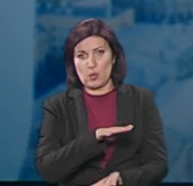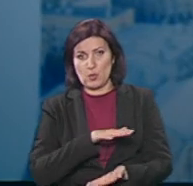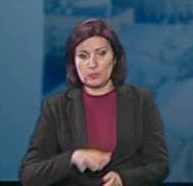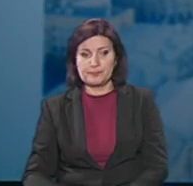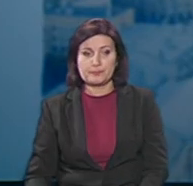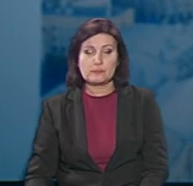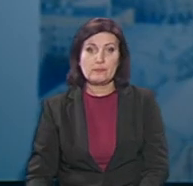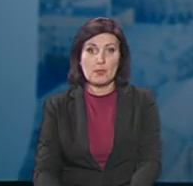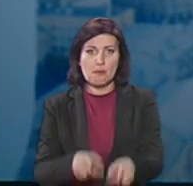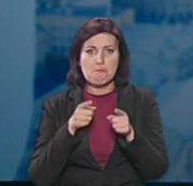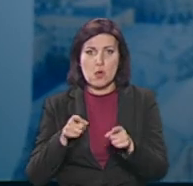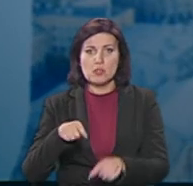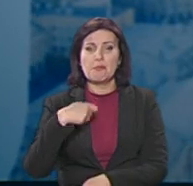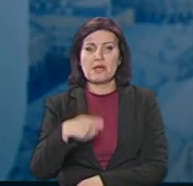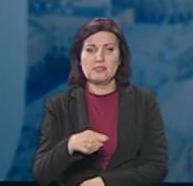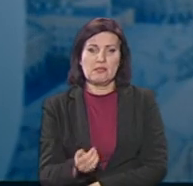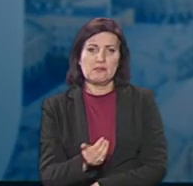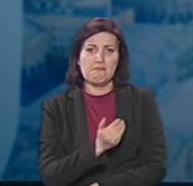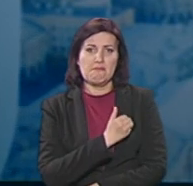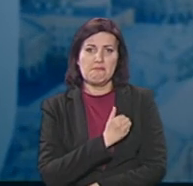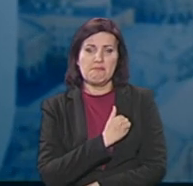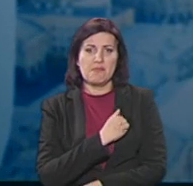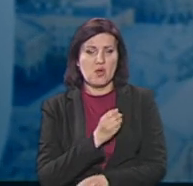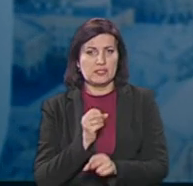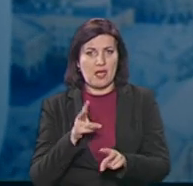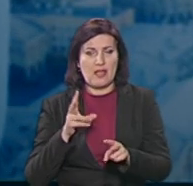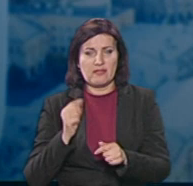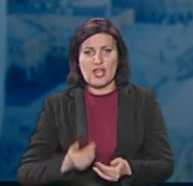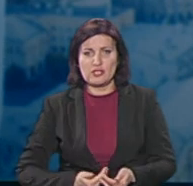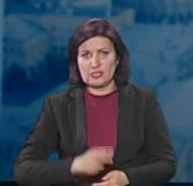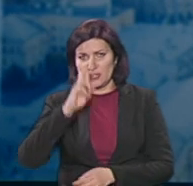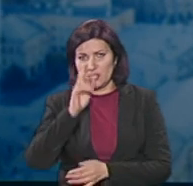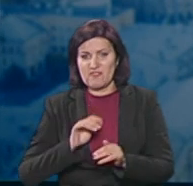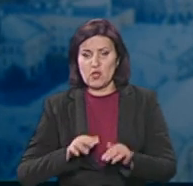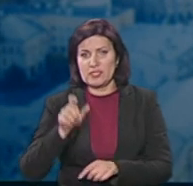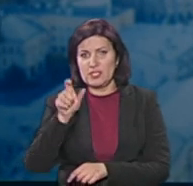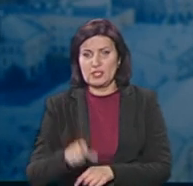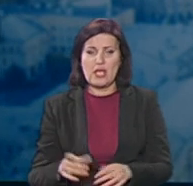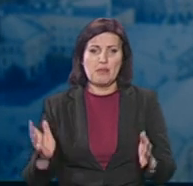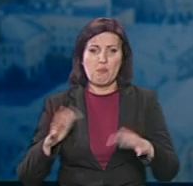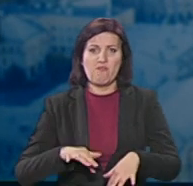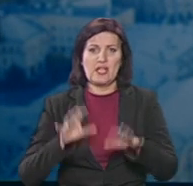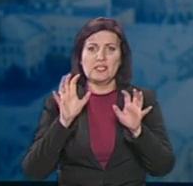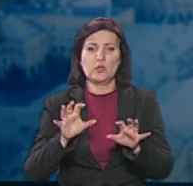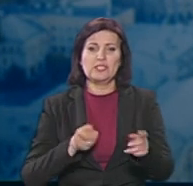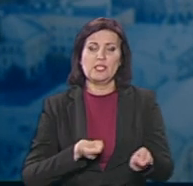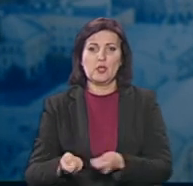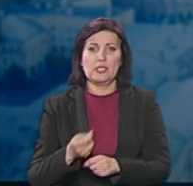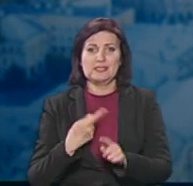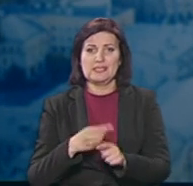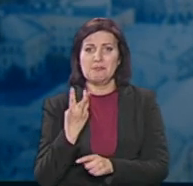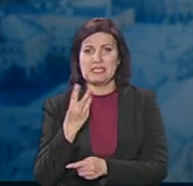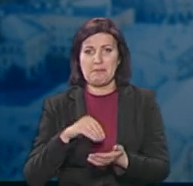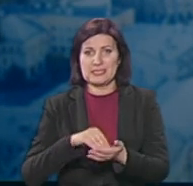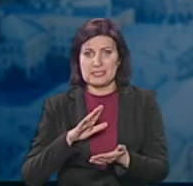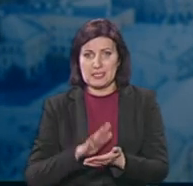Погроза президентові, посягання на життя державного діяча та повалення конституційного ладу. За цими трьома статтями повідомили